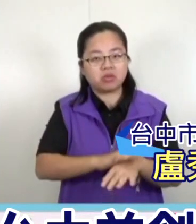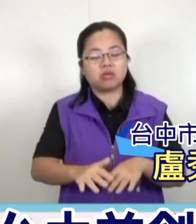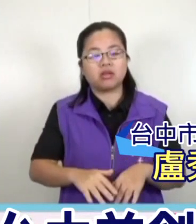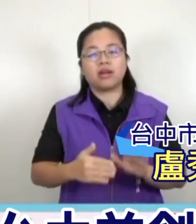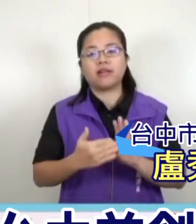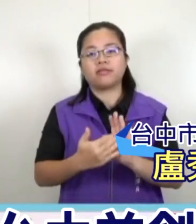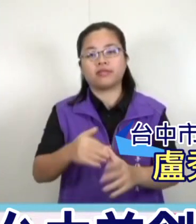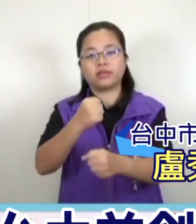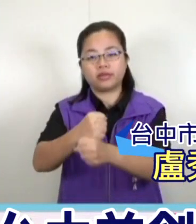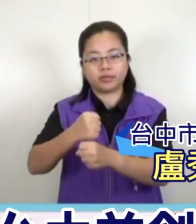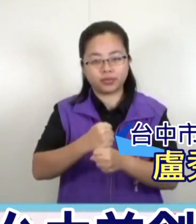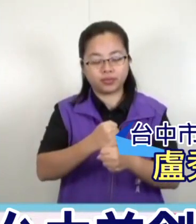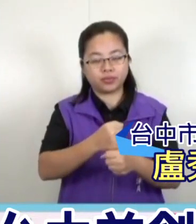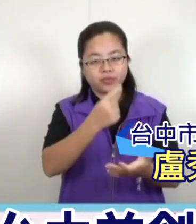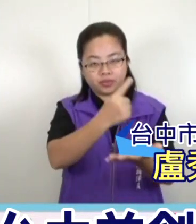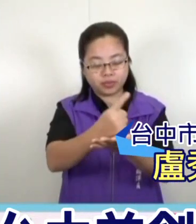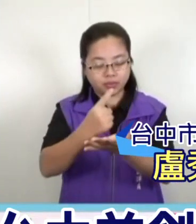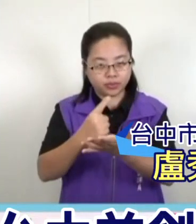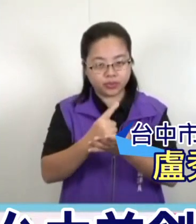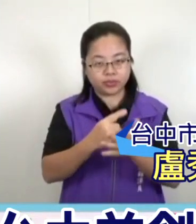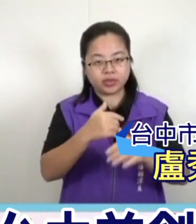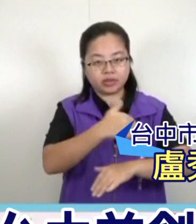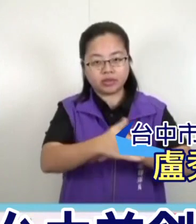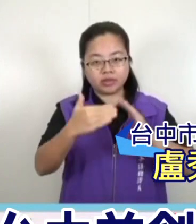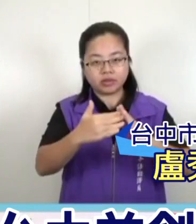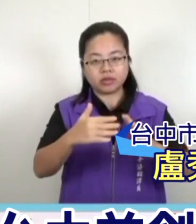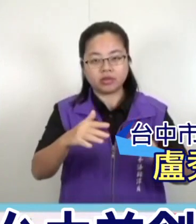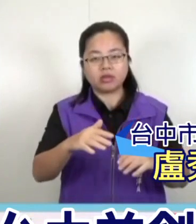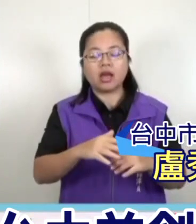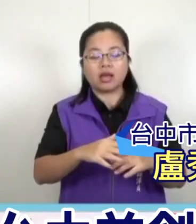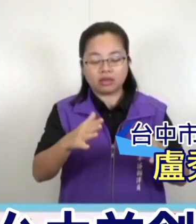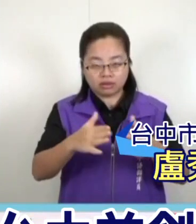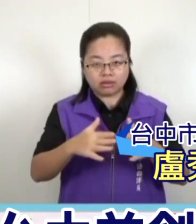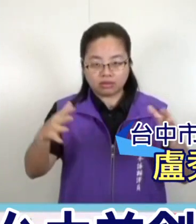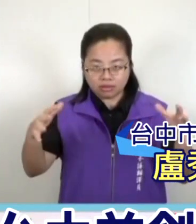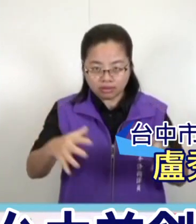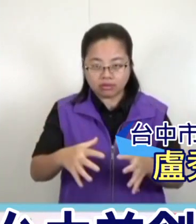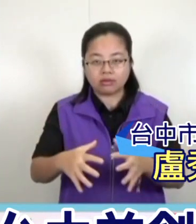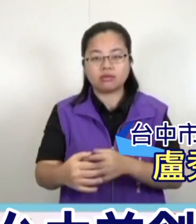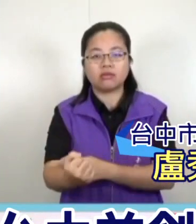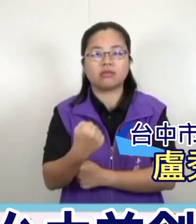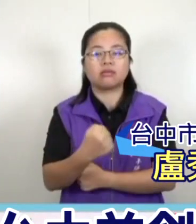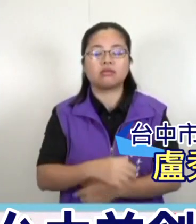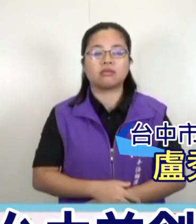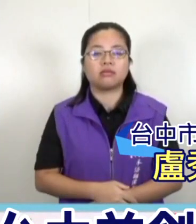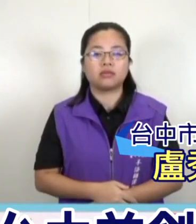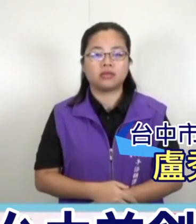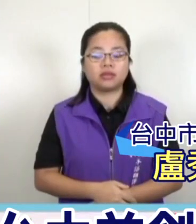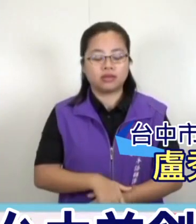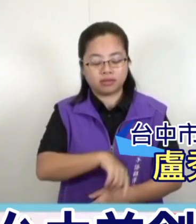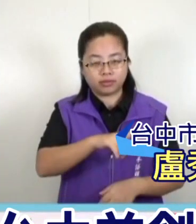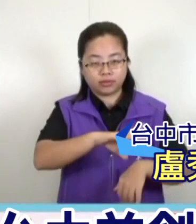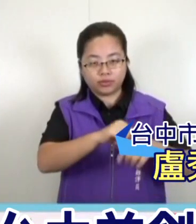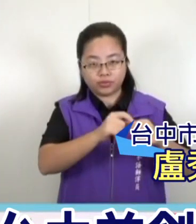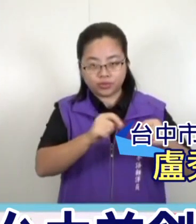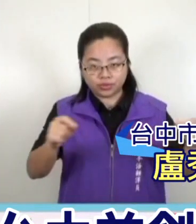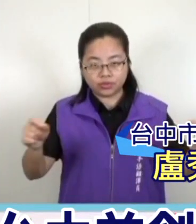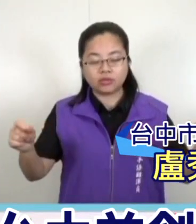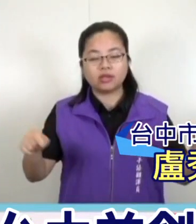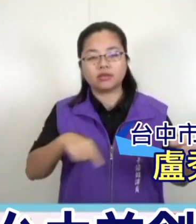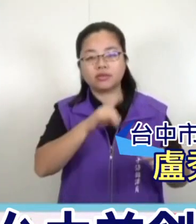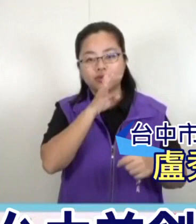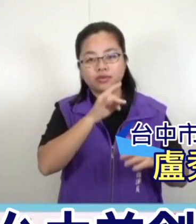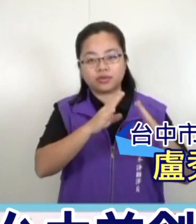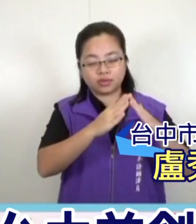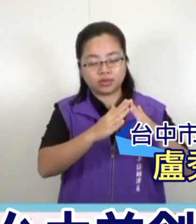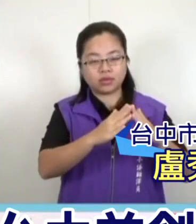作每个县市不应该单打独斗。我们要非常感谢哈，在长时间以来，那台中市是